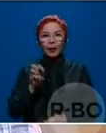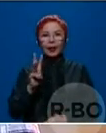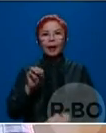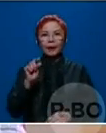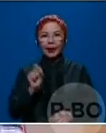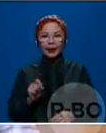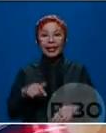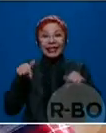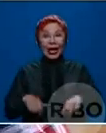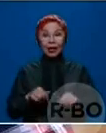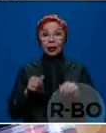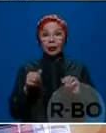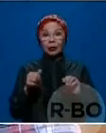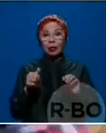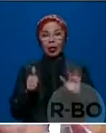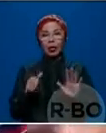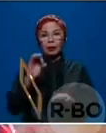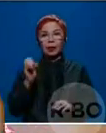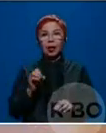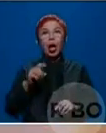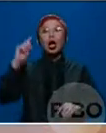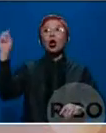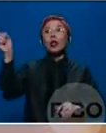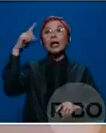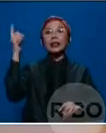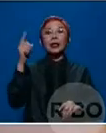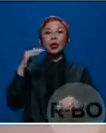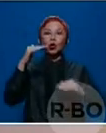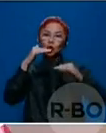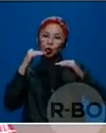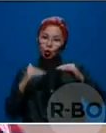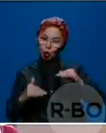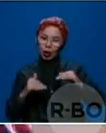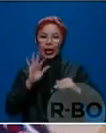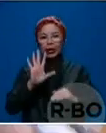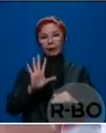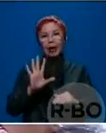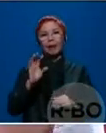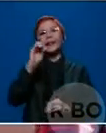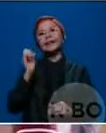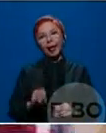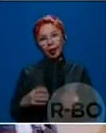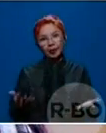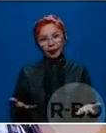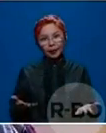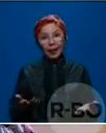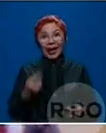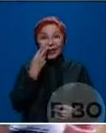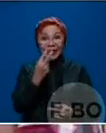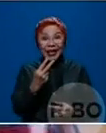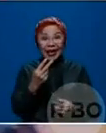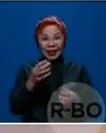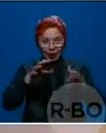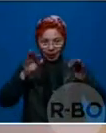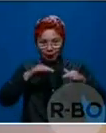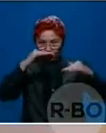6% nah nasional itu hanya turun dari 5 ke 5 saja jadi itu yang kita harus melihat gap yang